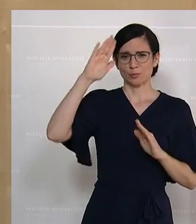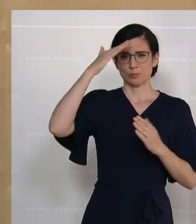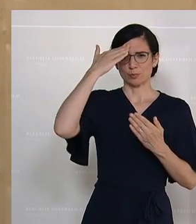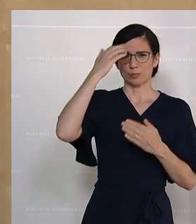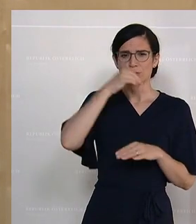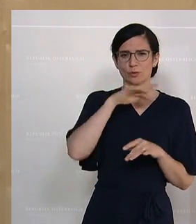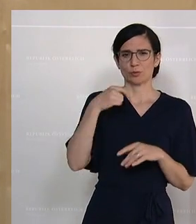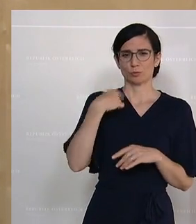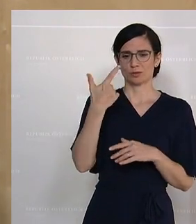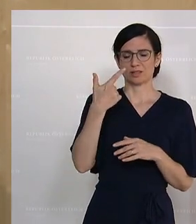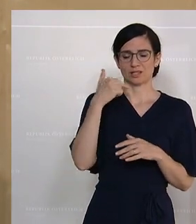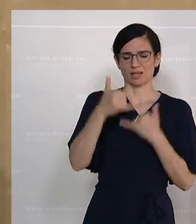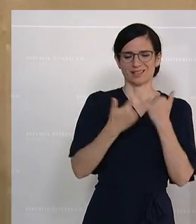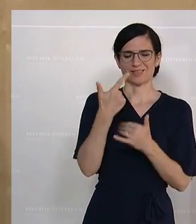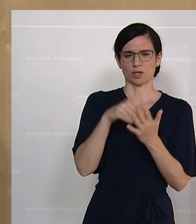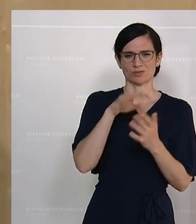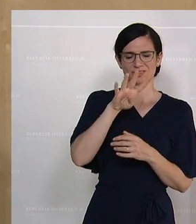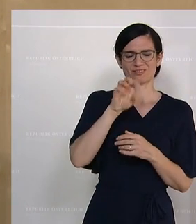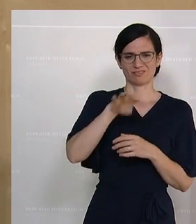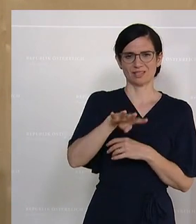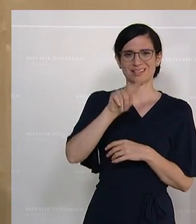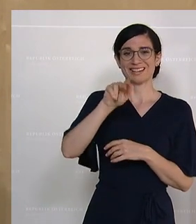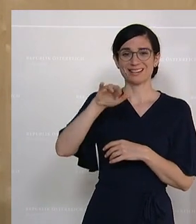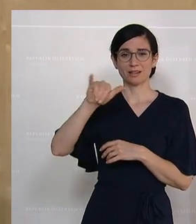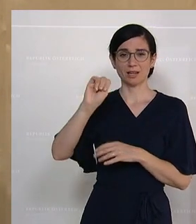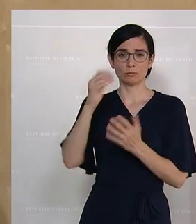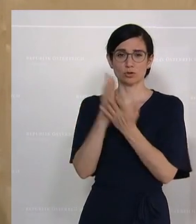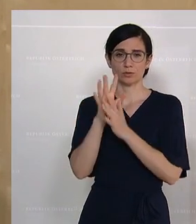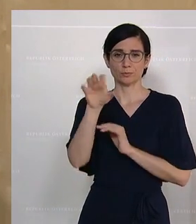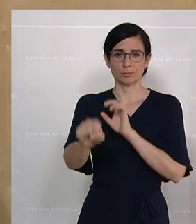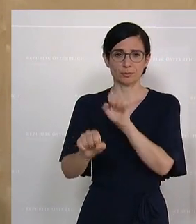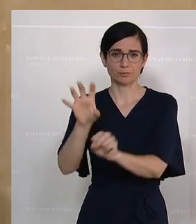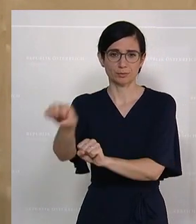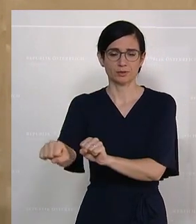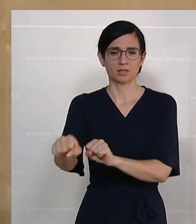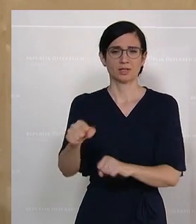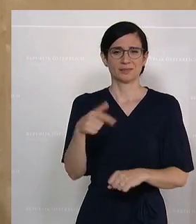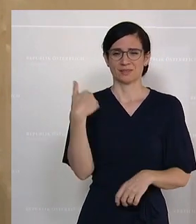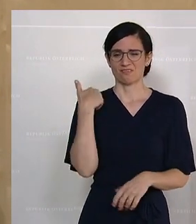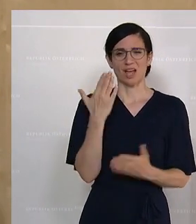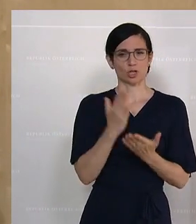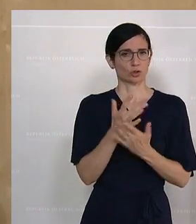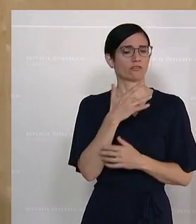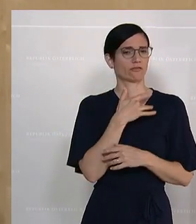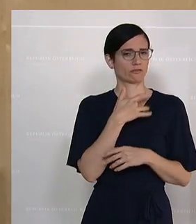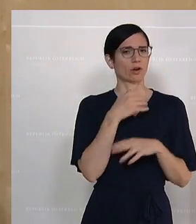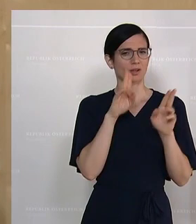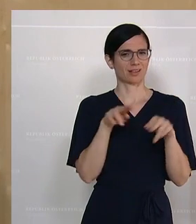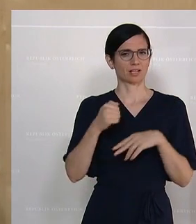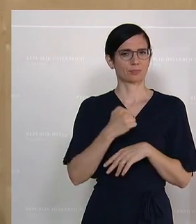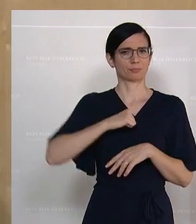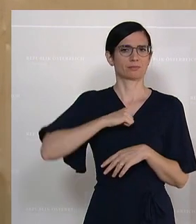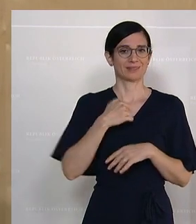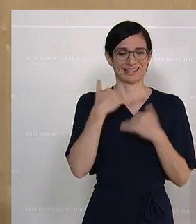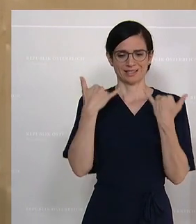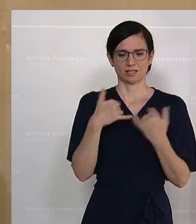annektiert wurde wo eigentlich schon völkerrechtswidrig in der ost ukraine wo jetzt die